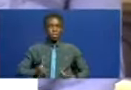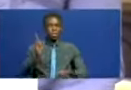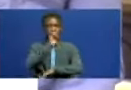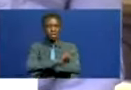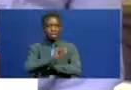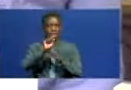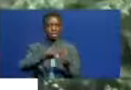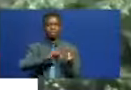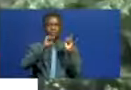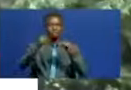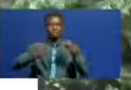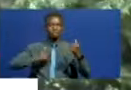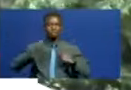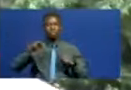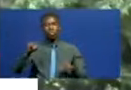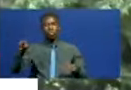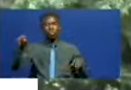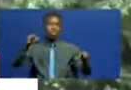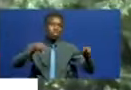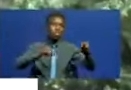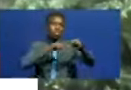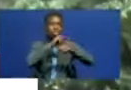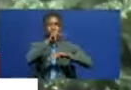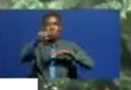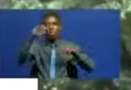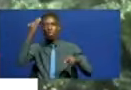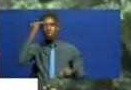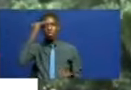tunaenda hiking. So tunajua rangers wako